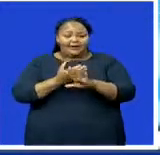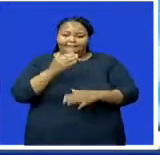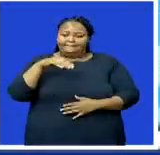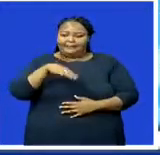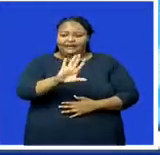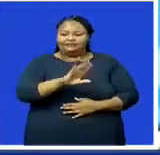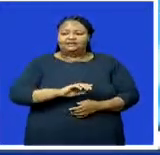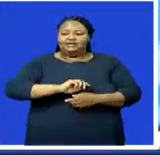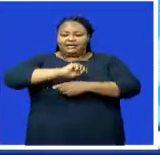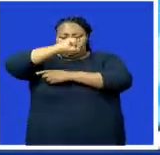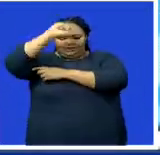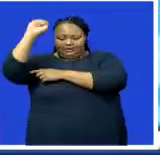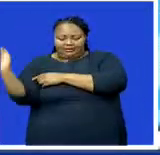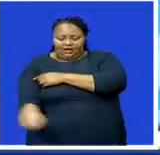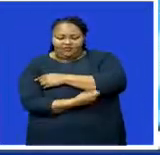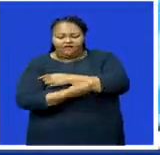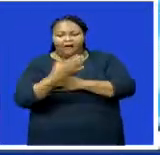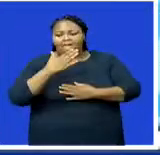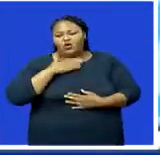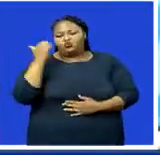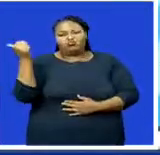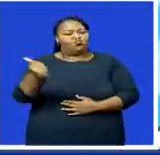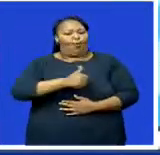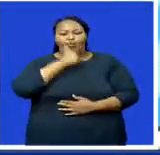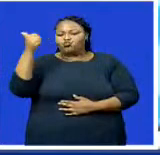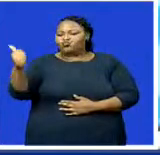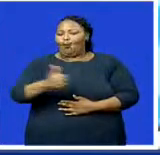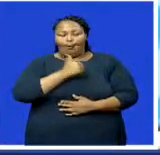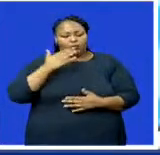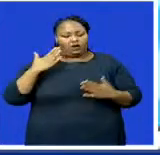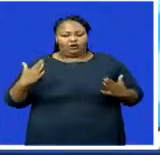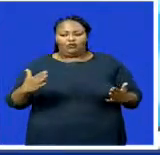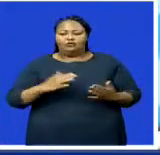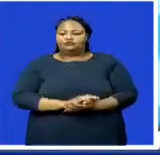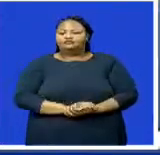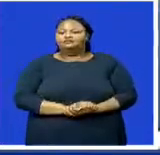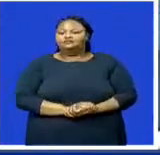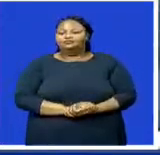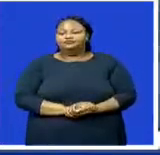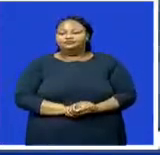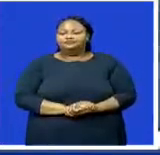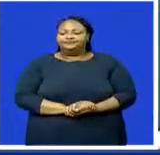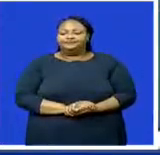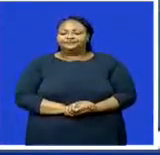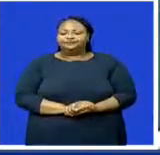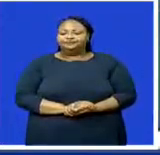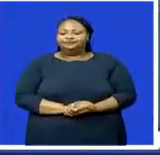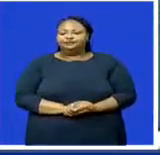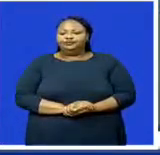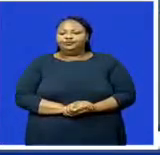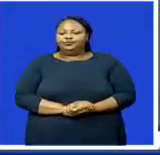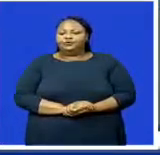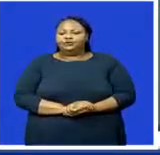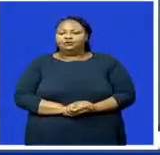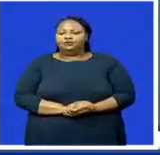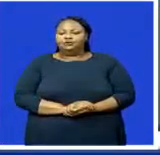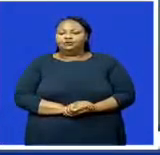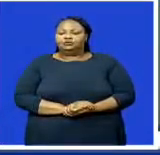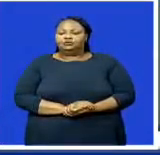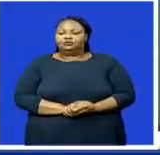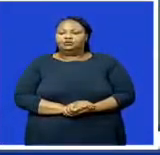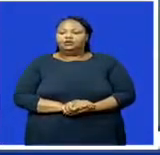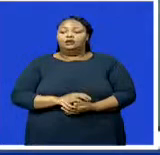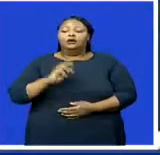igalo va game is something ngiyithanda. So akubi ngumsebenzi. Mengameli wenhlangano yabadlali abadlala